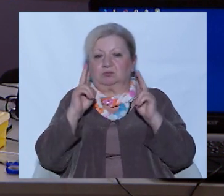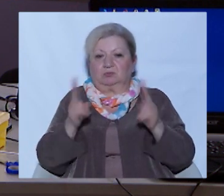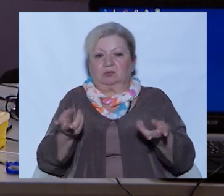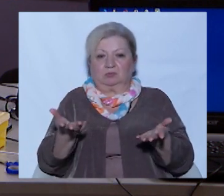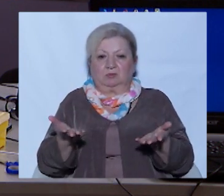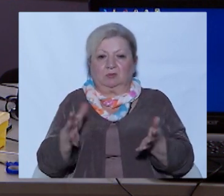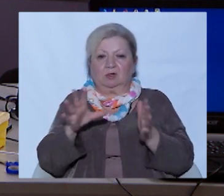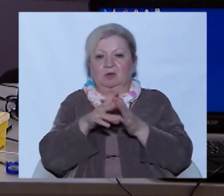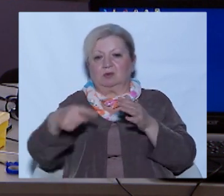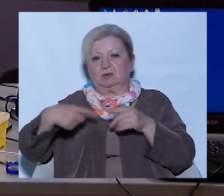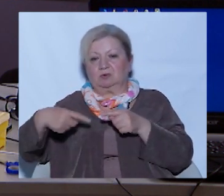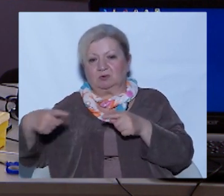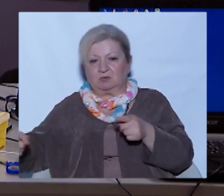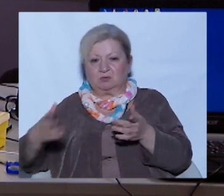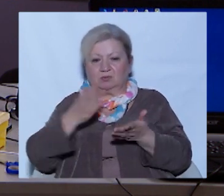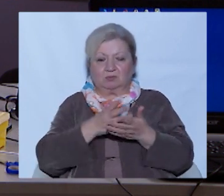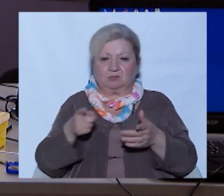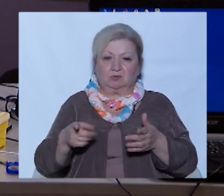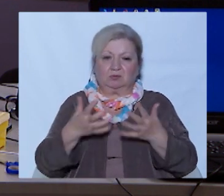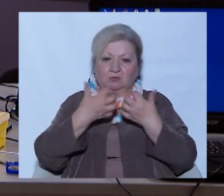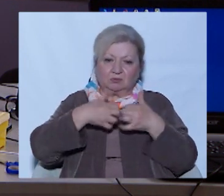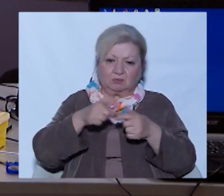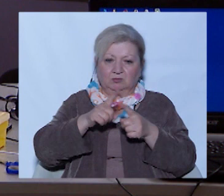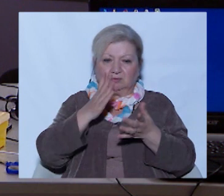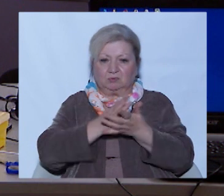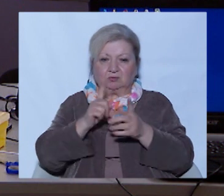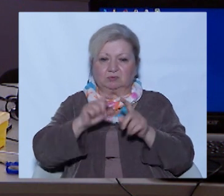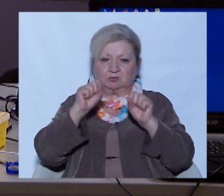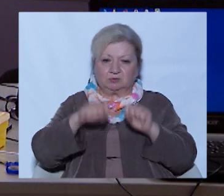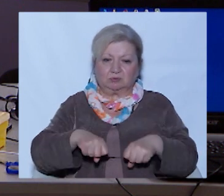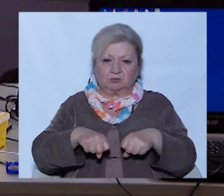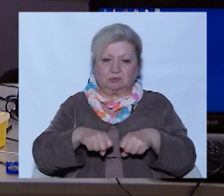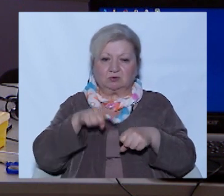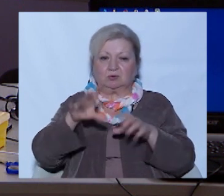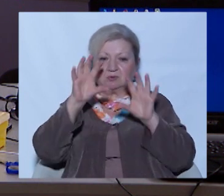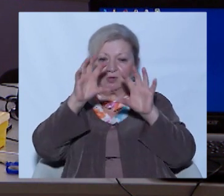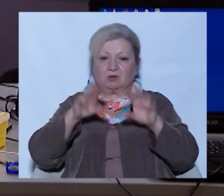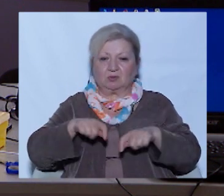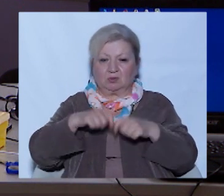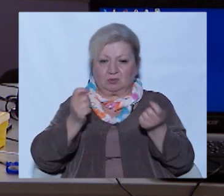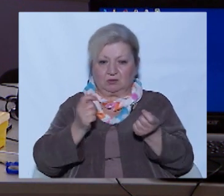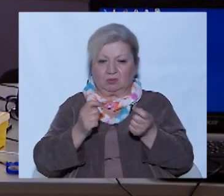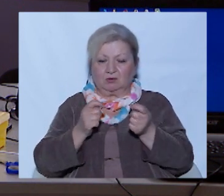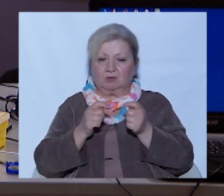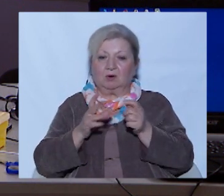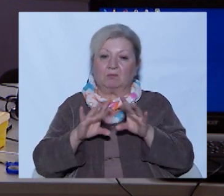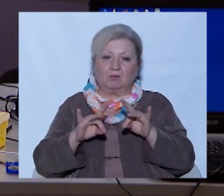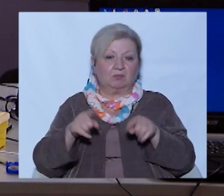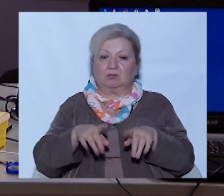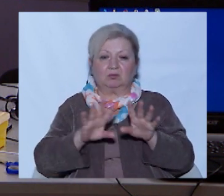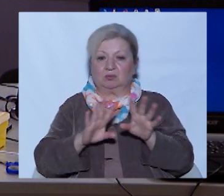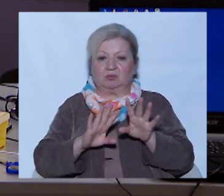საიდანღაც, ანუ ტრანსფორმატორი თითქოს ასეთი ხელსაწყოა, სადაც შეგვიძლია ეს კანონი დავარღვიოთ.